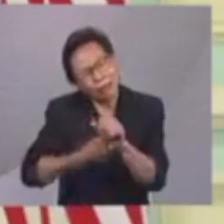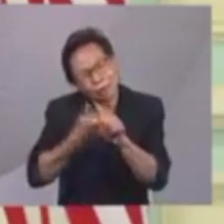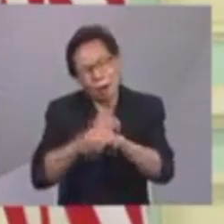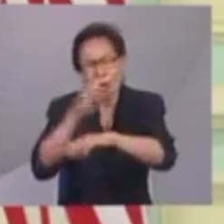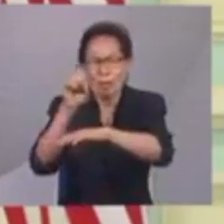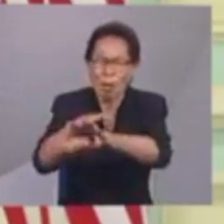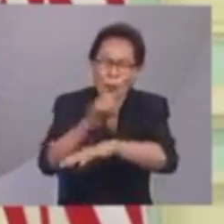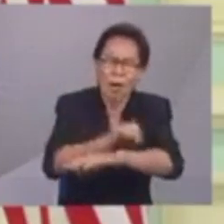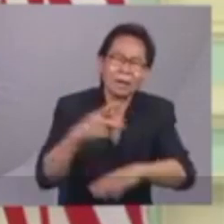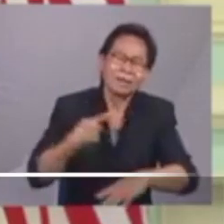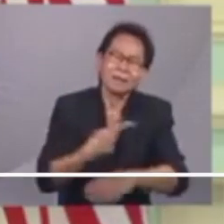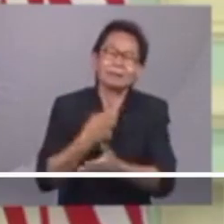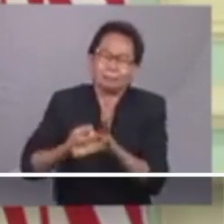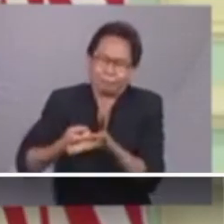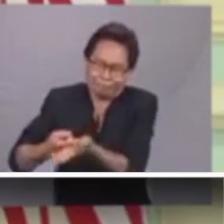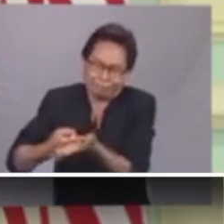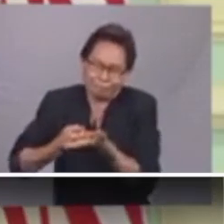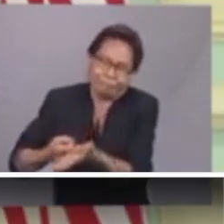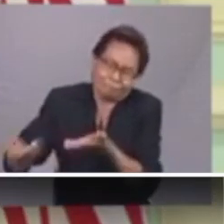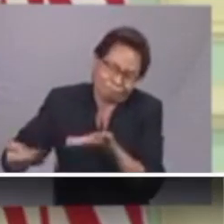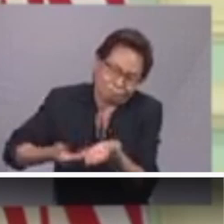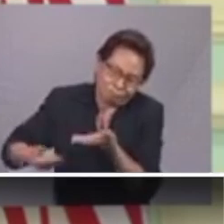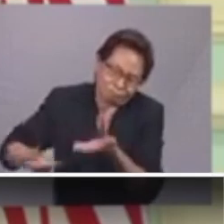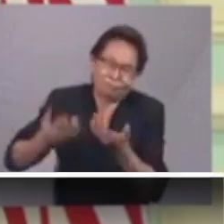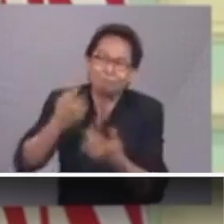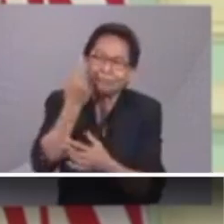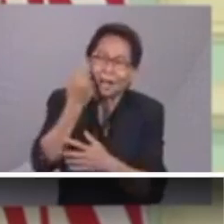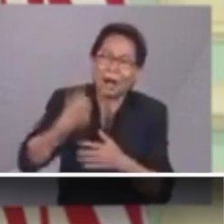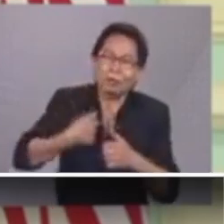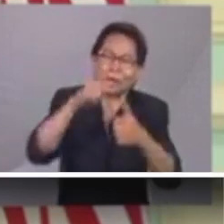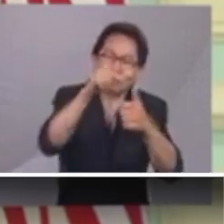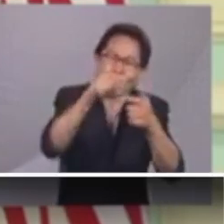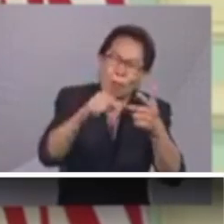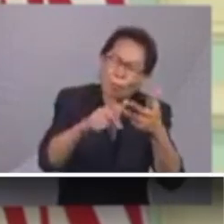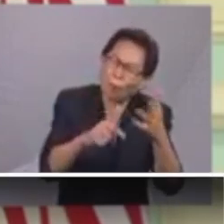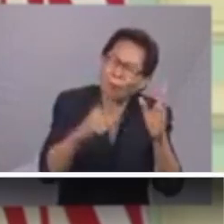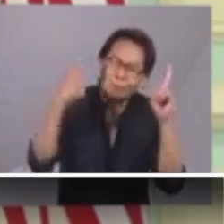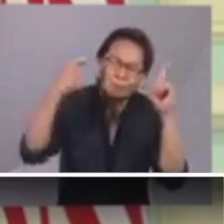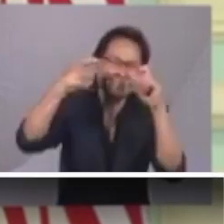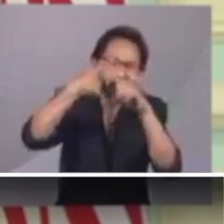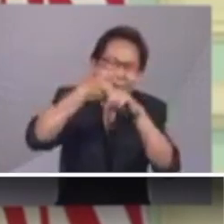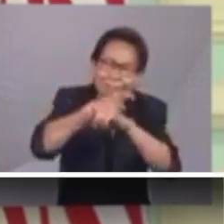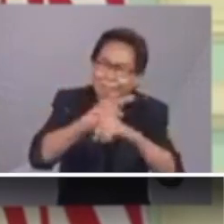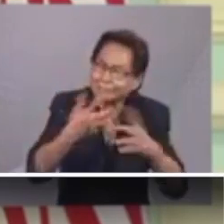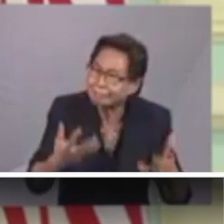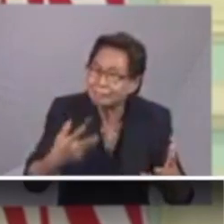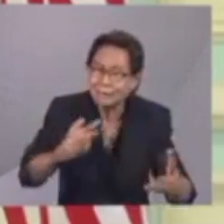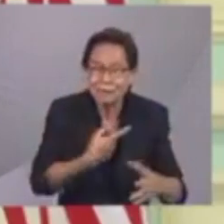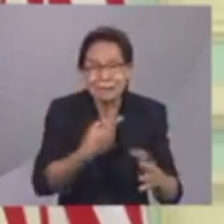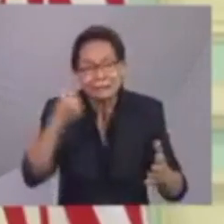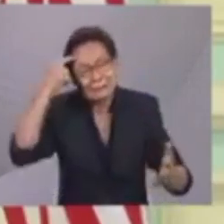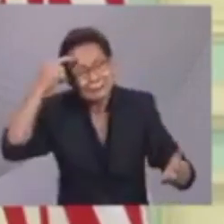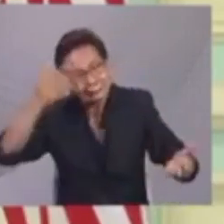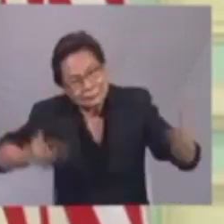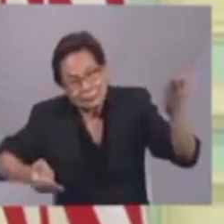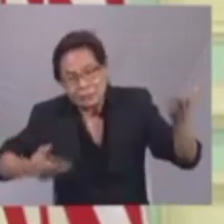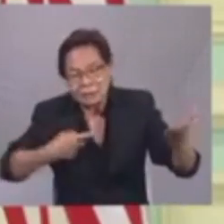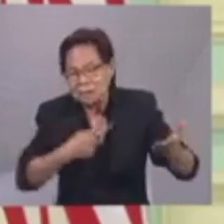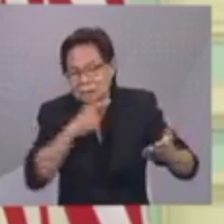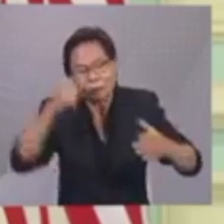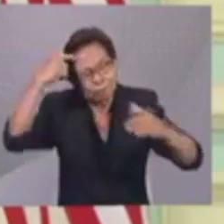Kita bincang tadi, ada beberapa implikasi lain yang kita pertimbangkan. Sebab tu kita tak putuskan